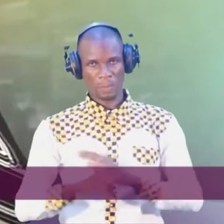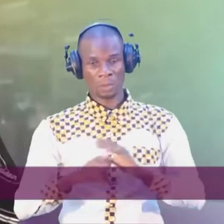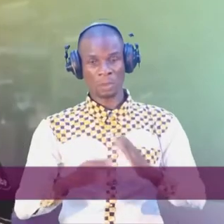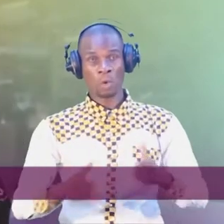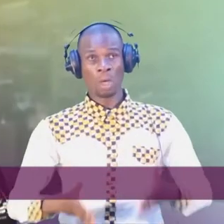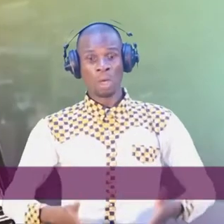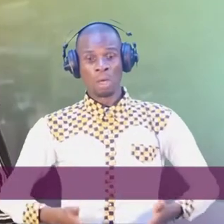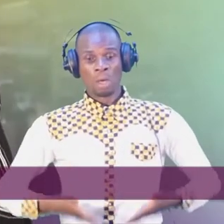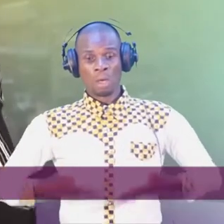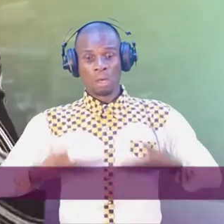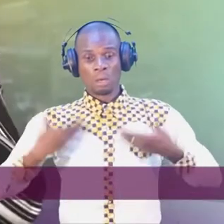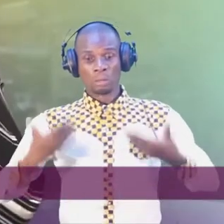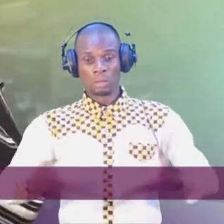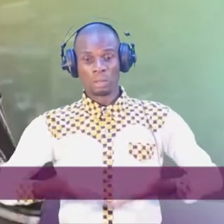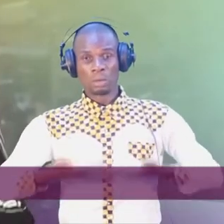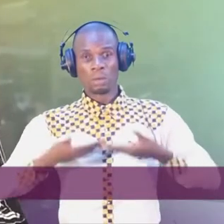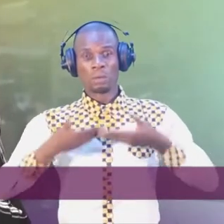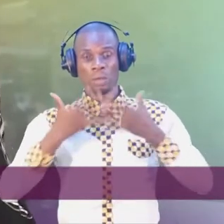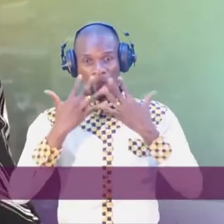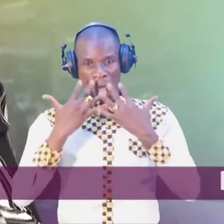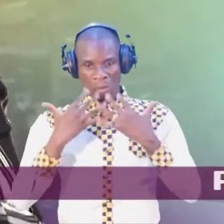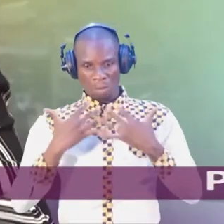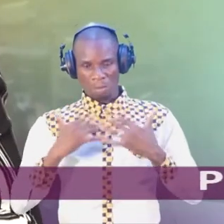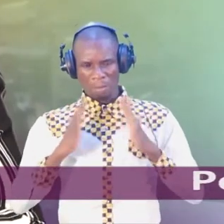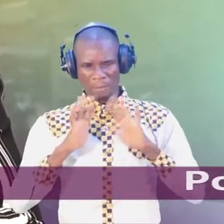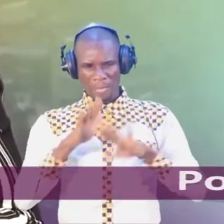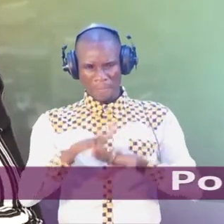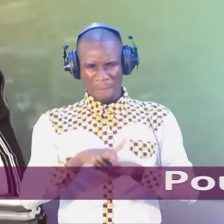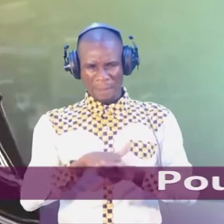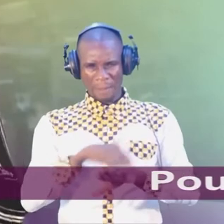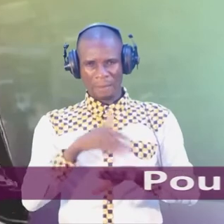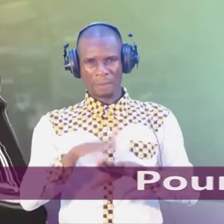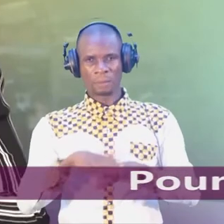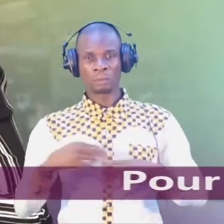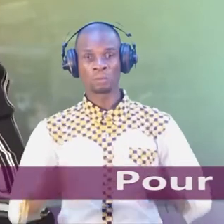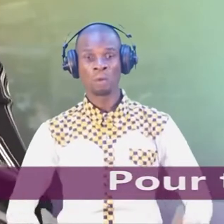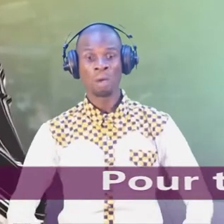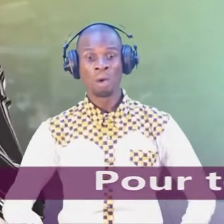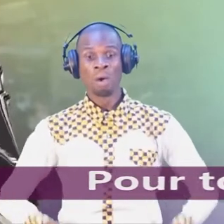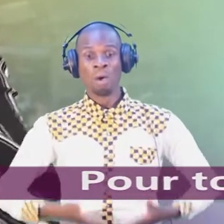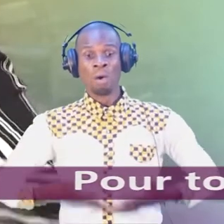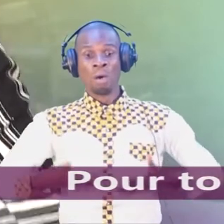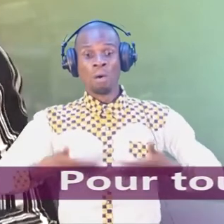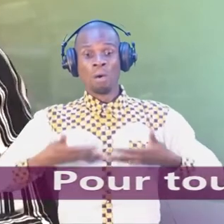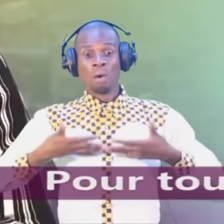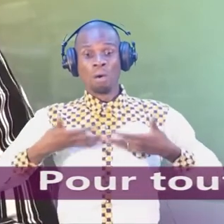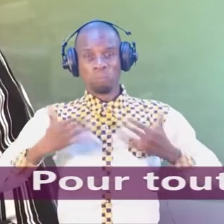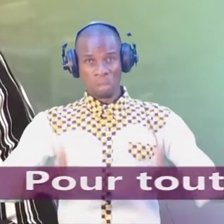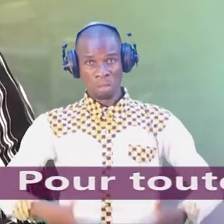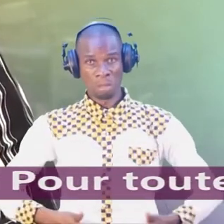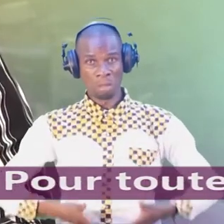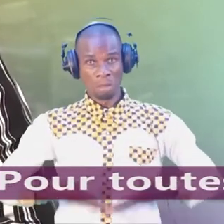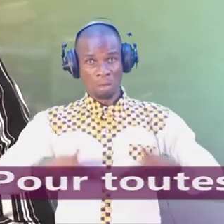Na siku tano ambazo zinafuata usio unalala nyuma sana, na uwe unapumua mpumzika